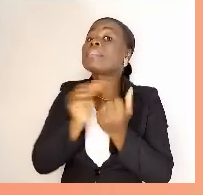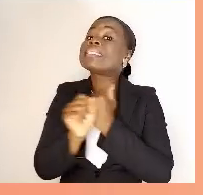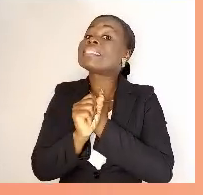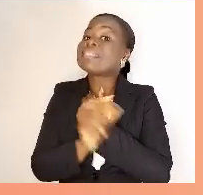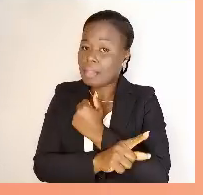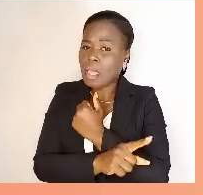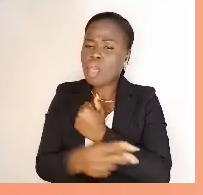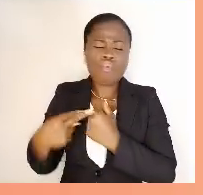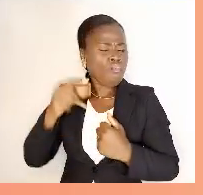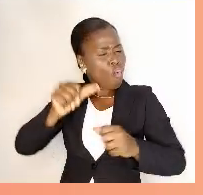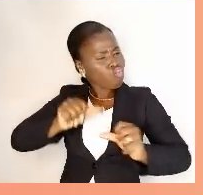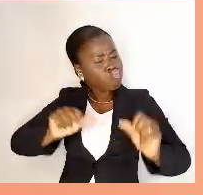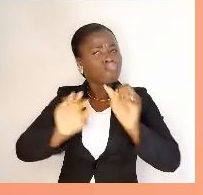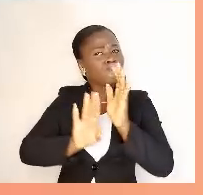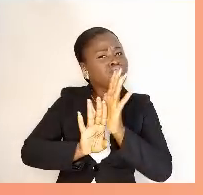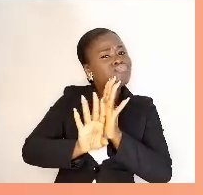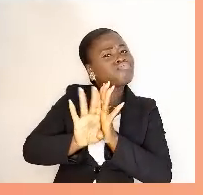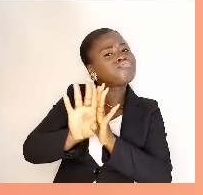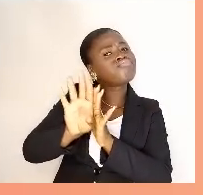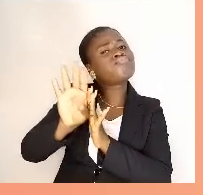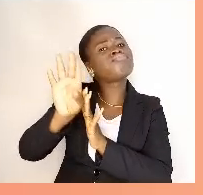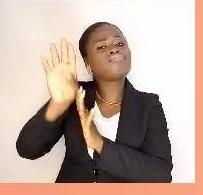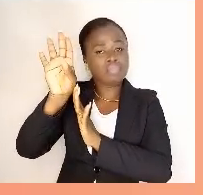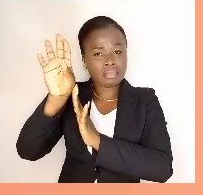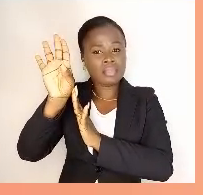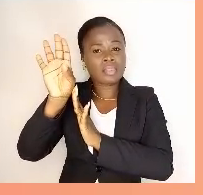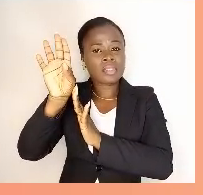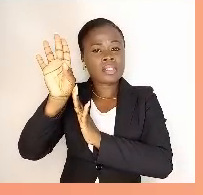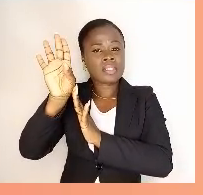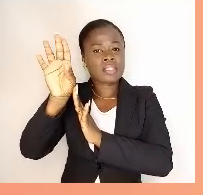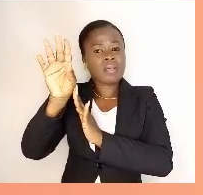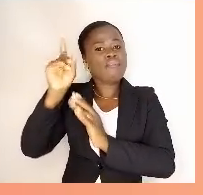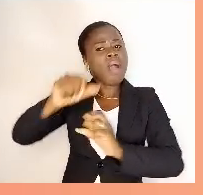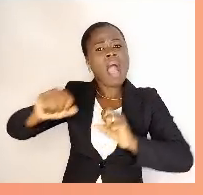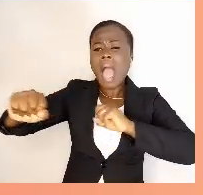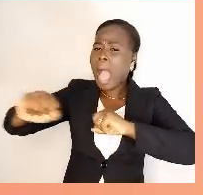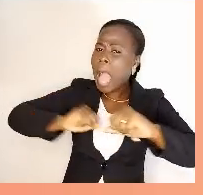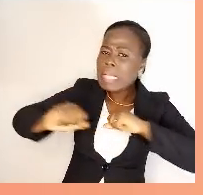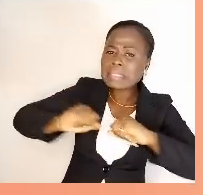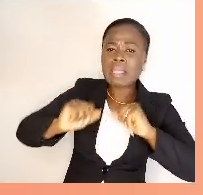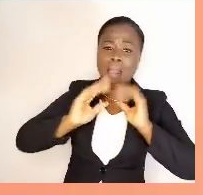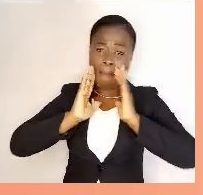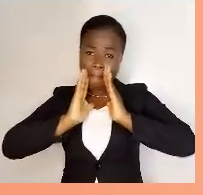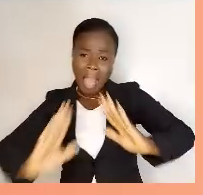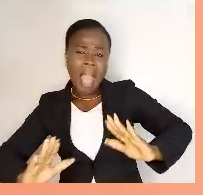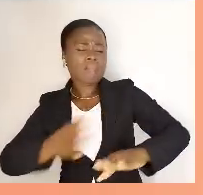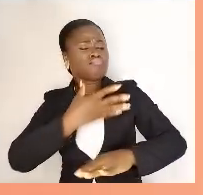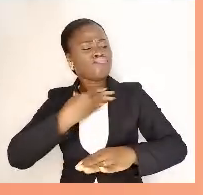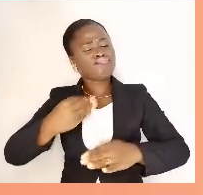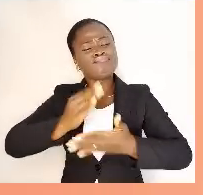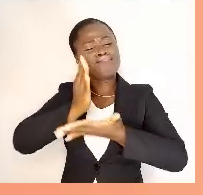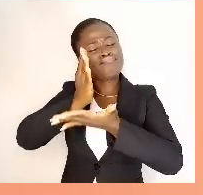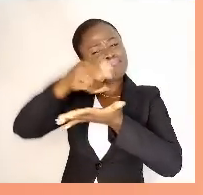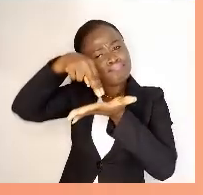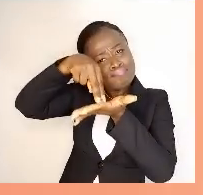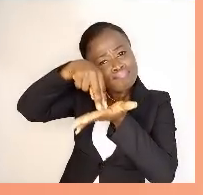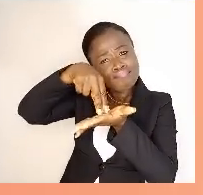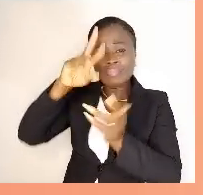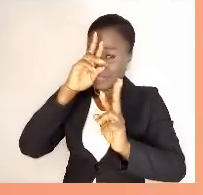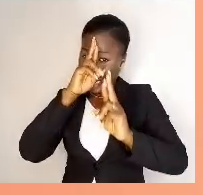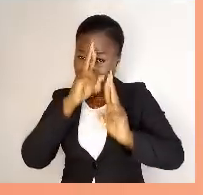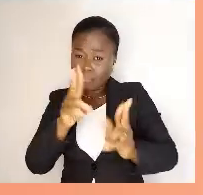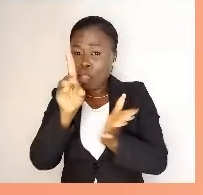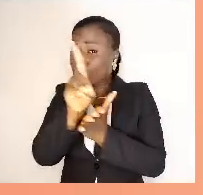avez à cœur, garde le cap vers l'émergence dans la voie de l'action, de la paix, de